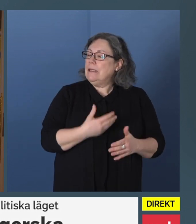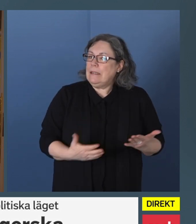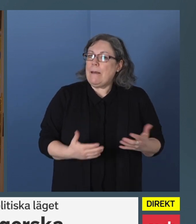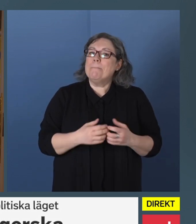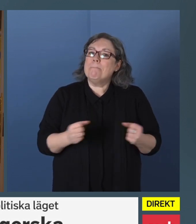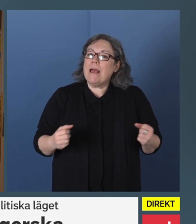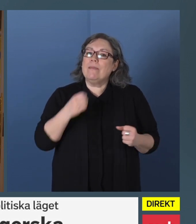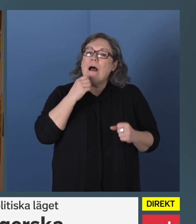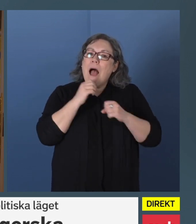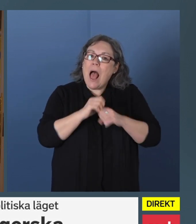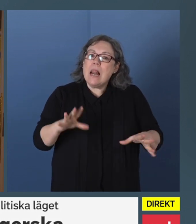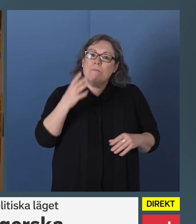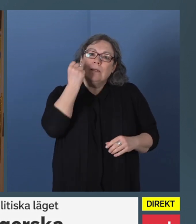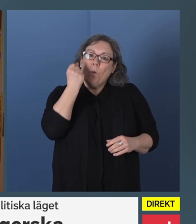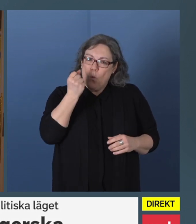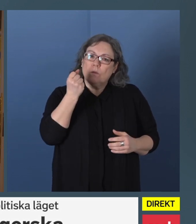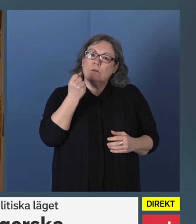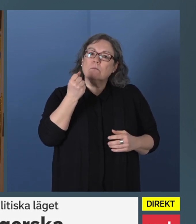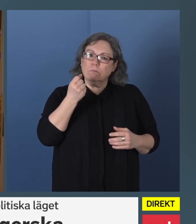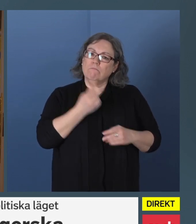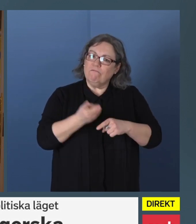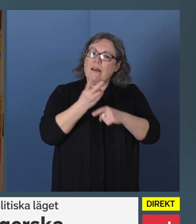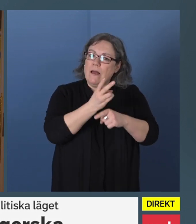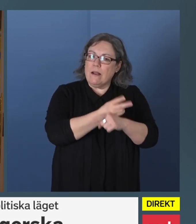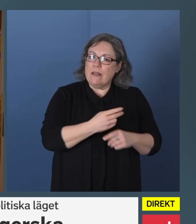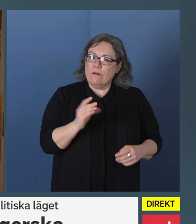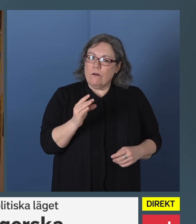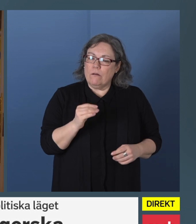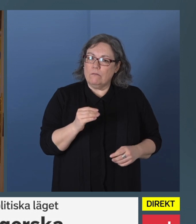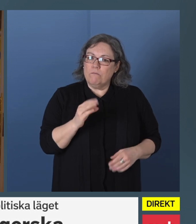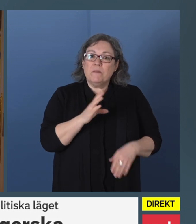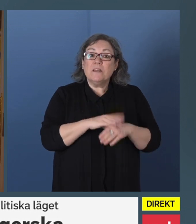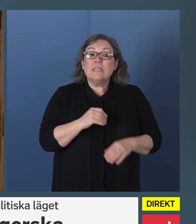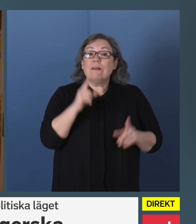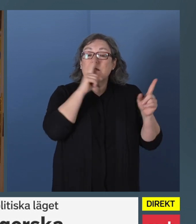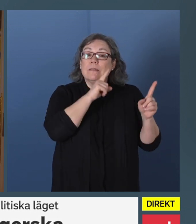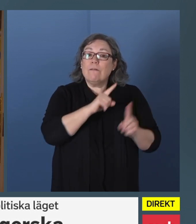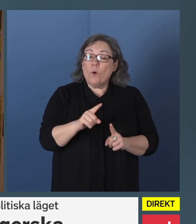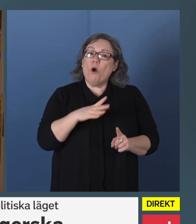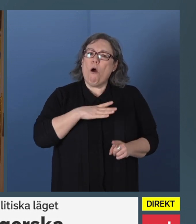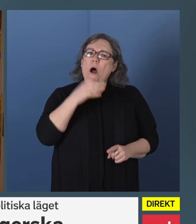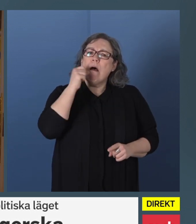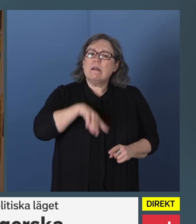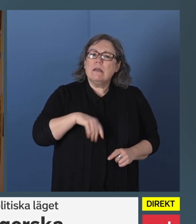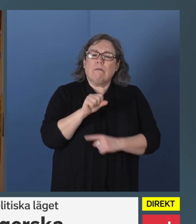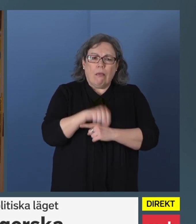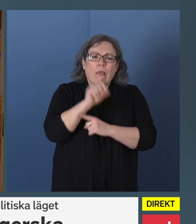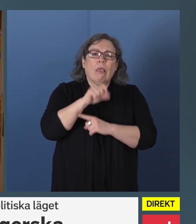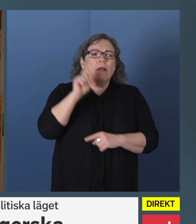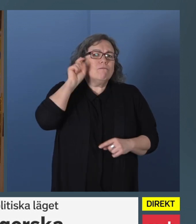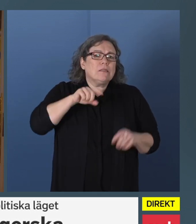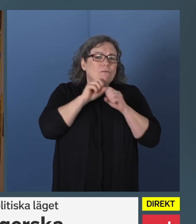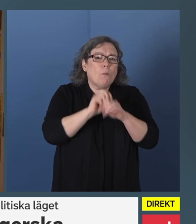allmänna hotbilden ökat. Svenska folket är måltavla för ryska påverkanskampanjer och